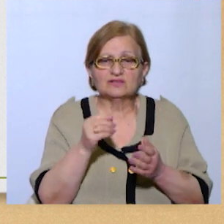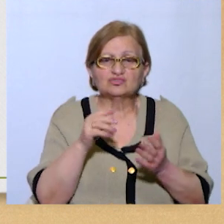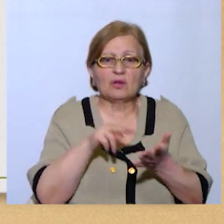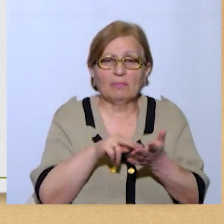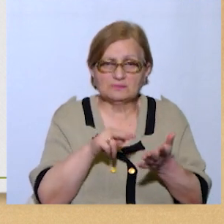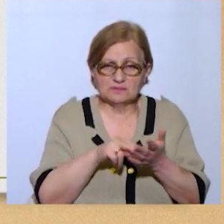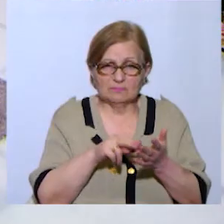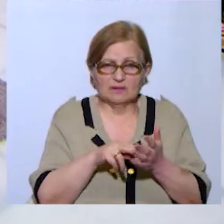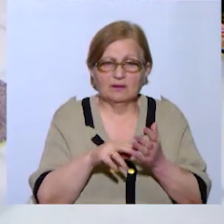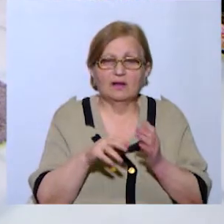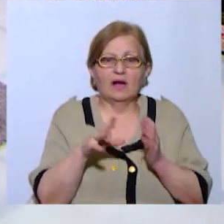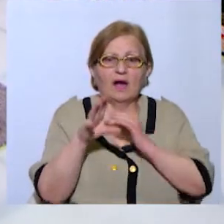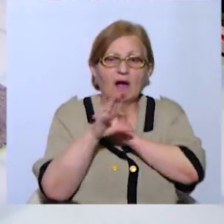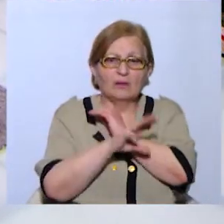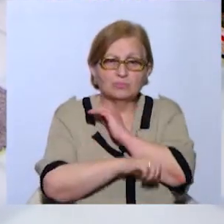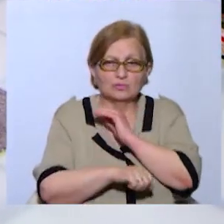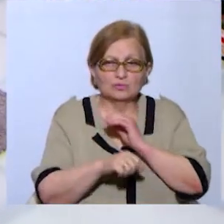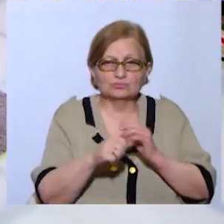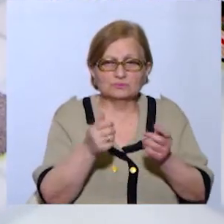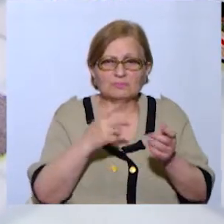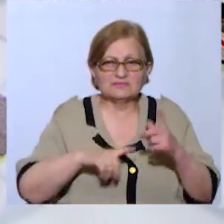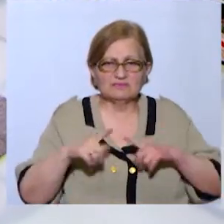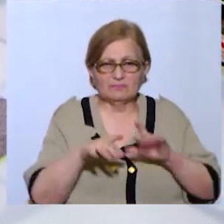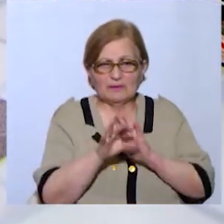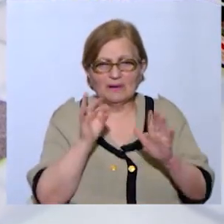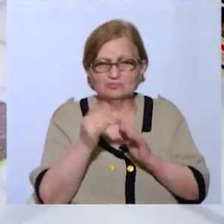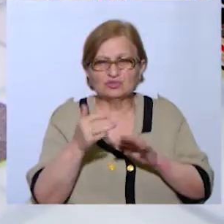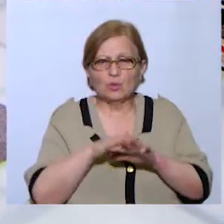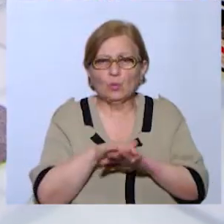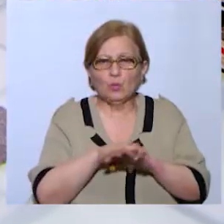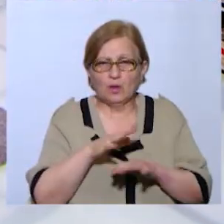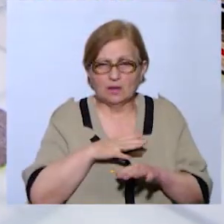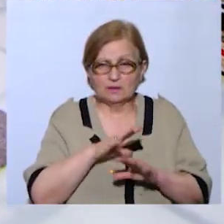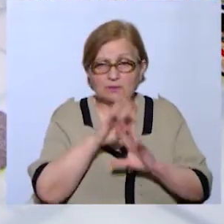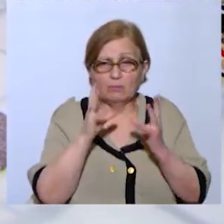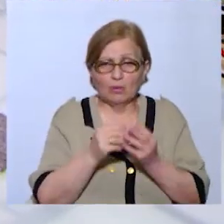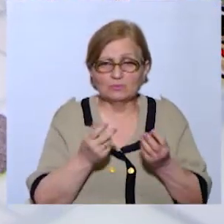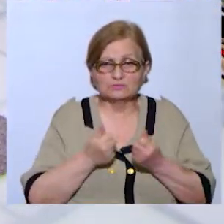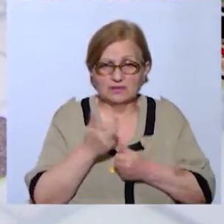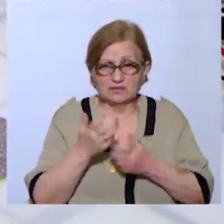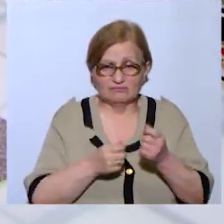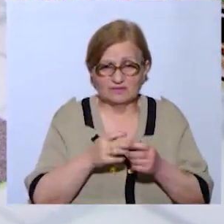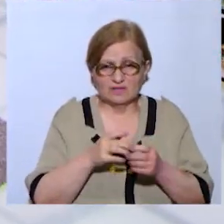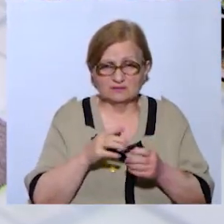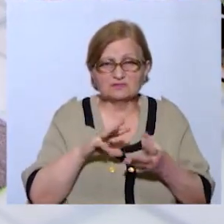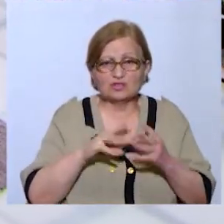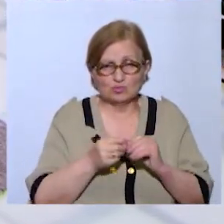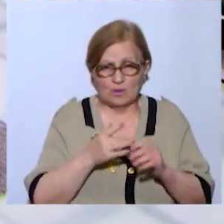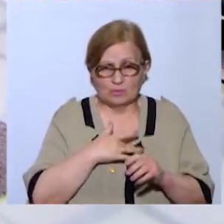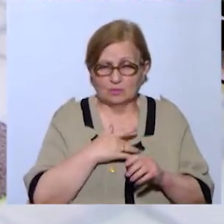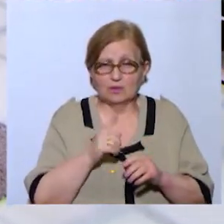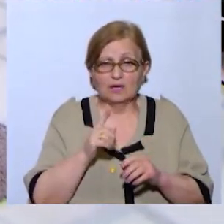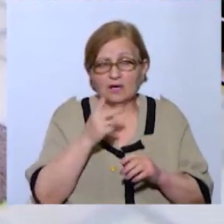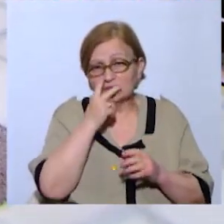ასეთნაირად: ამოიწერენ ბოლოს სემესტრში მიმდინარე ნიშნებს და დაითვლიან მათ საშუალოს. მოდით წარმოიდგინეთ და გაიაზრეთ რა